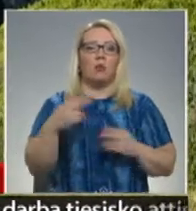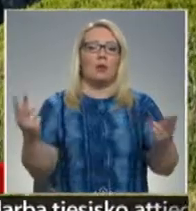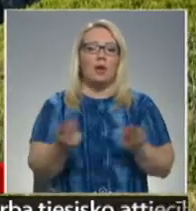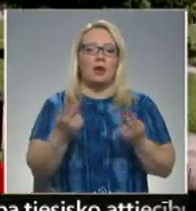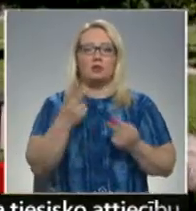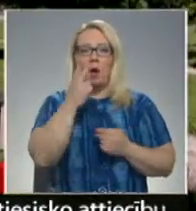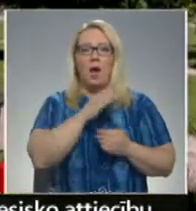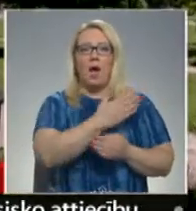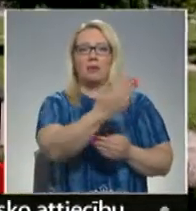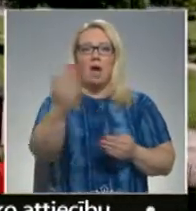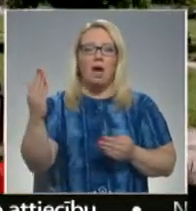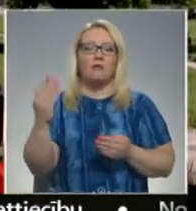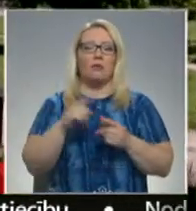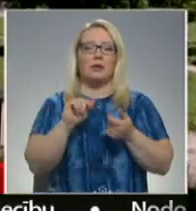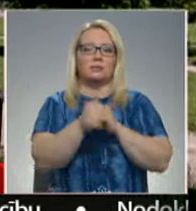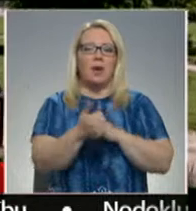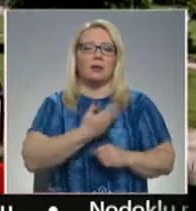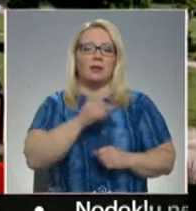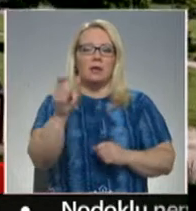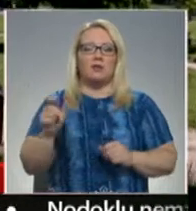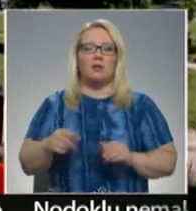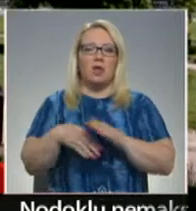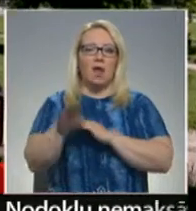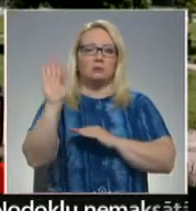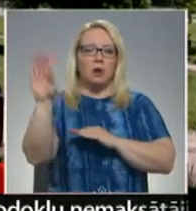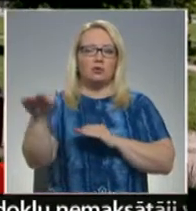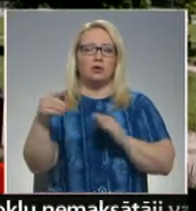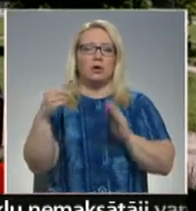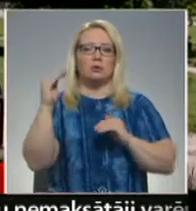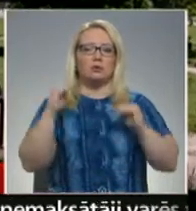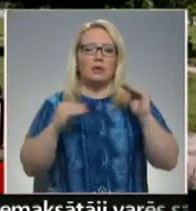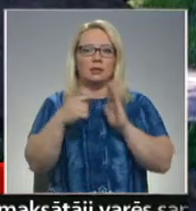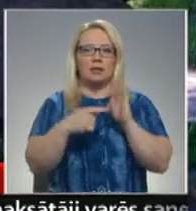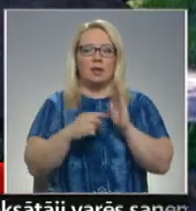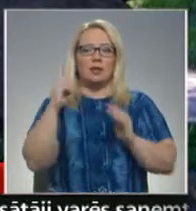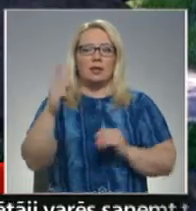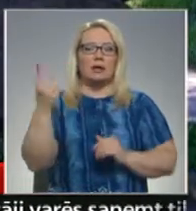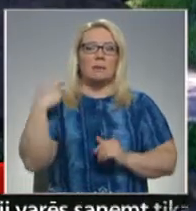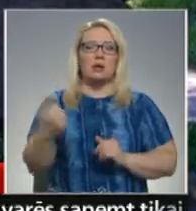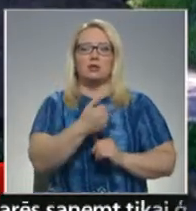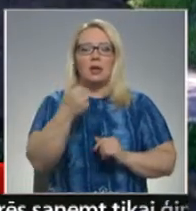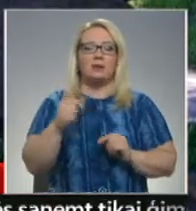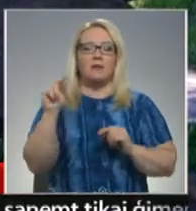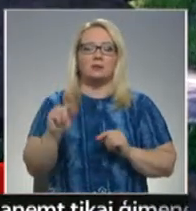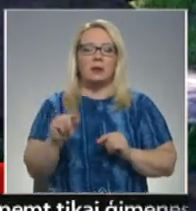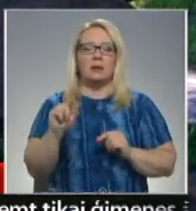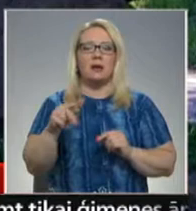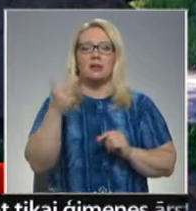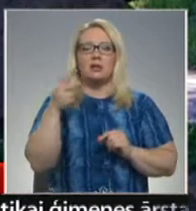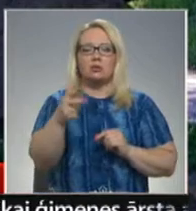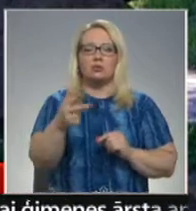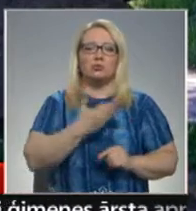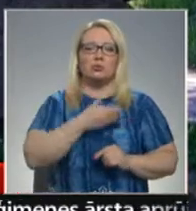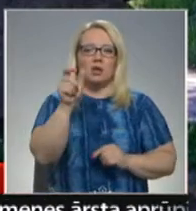pēdējos gados aizvien vairāk izmaina iedzīvotāju aizbraukšanas. Statistikas dati liecina, ka pagājušajā gadā vismazāk nedaudz vairāk kā